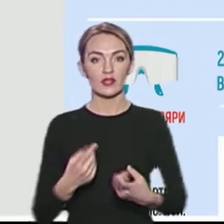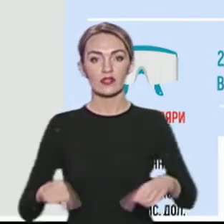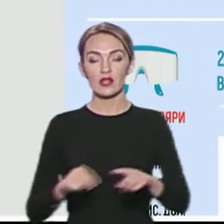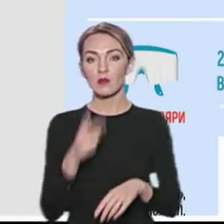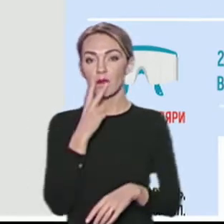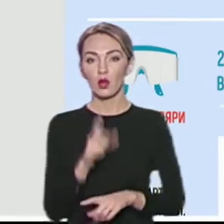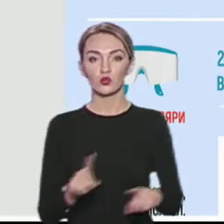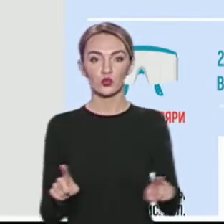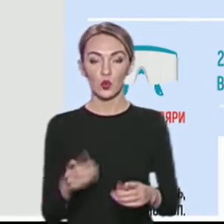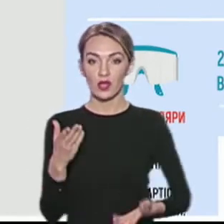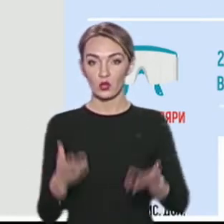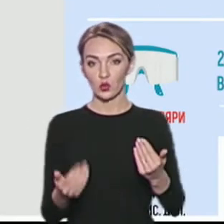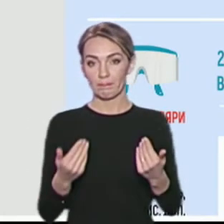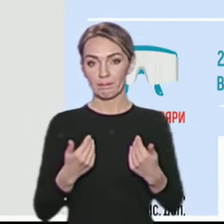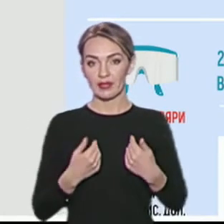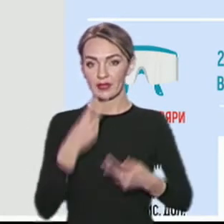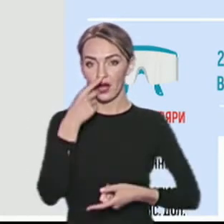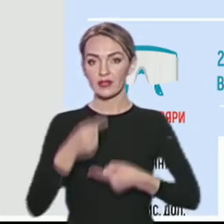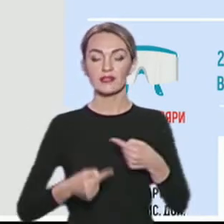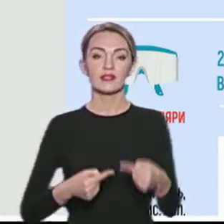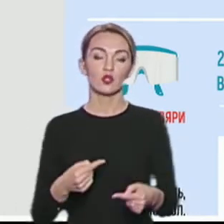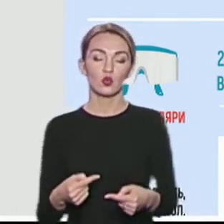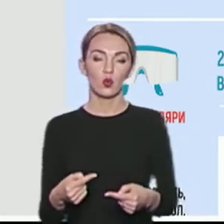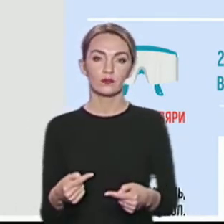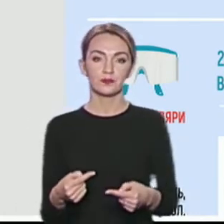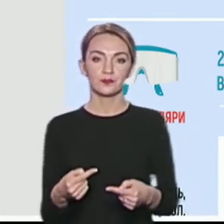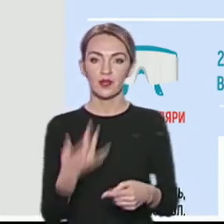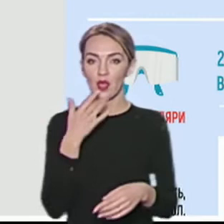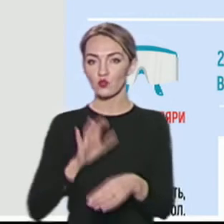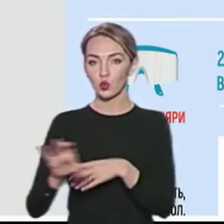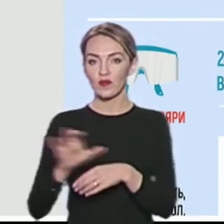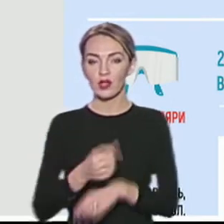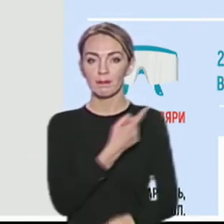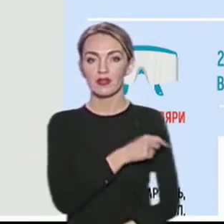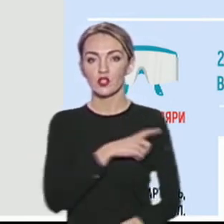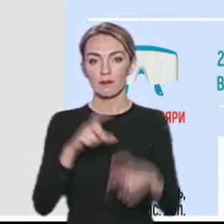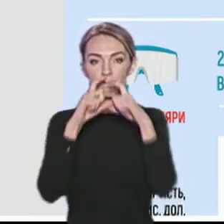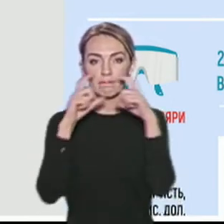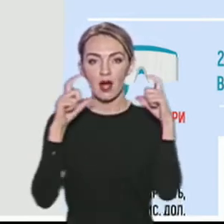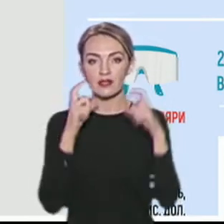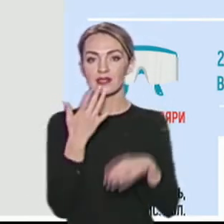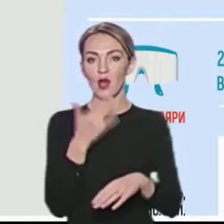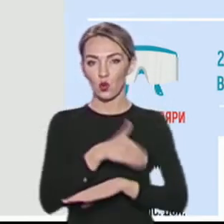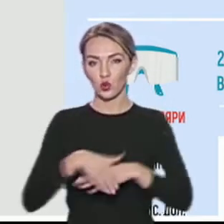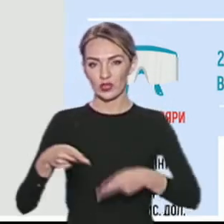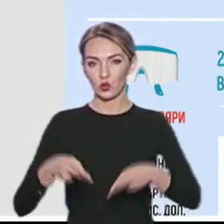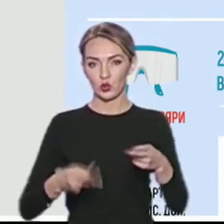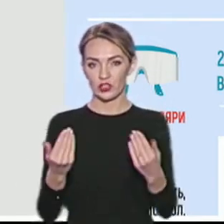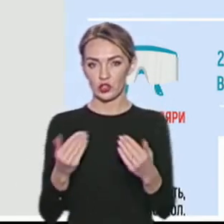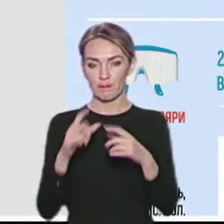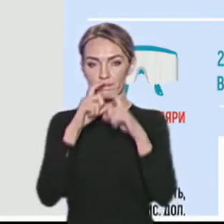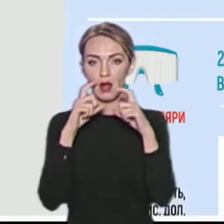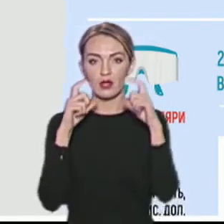що якщо ми традиційно експортували медичні маски за кордон, хірургічні маски,